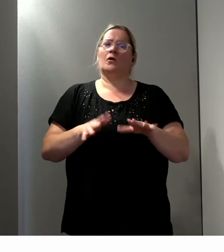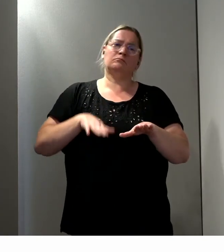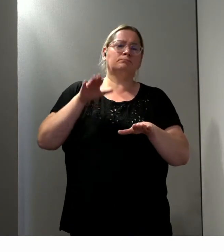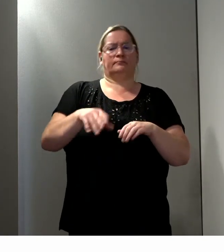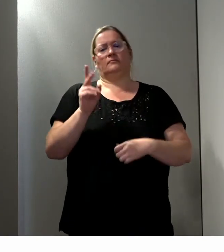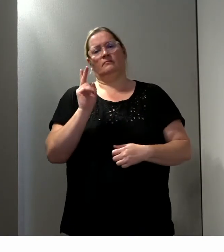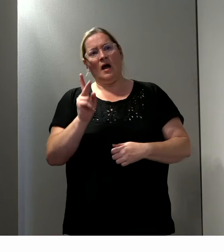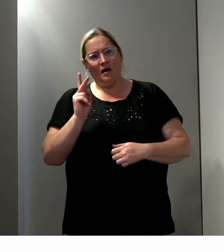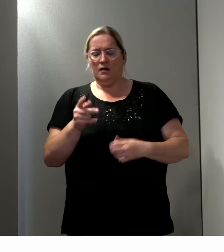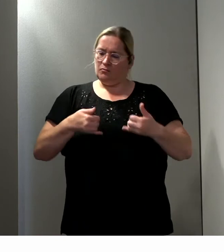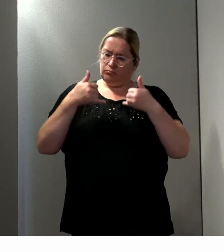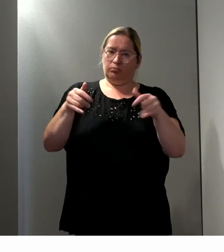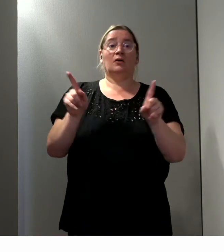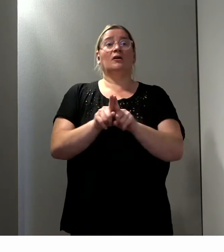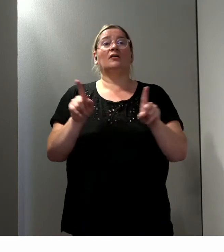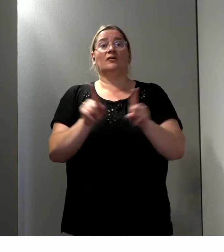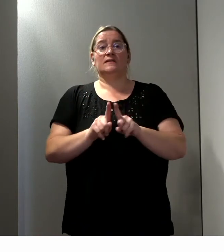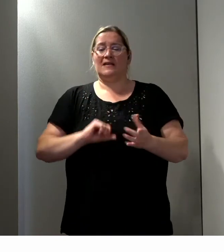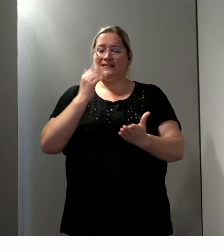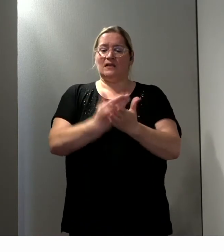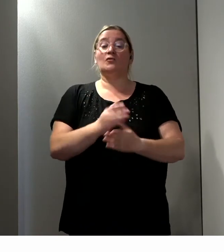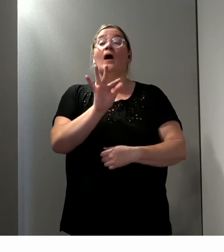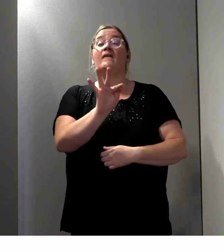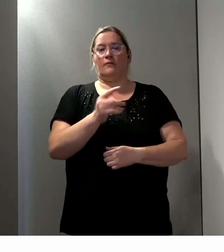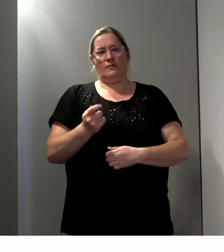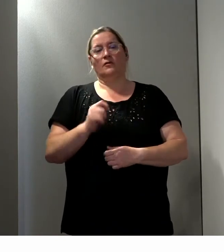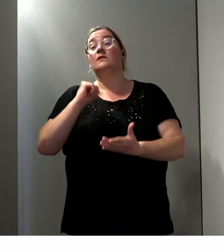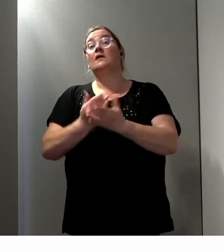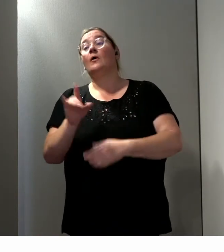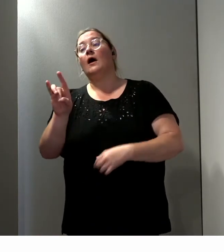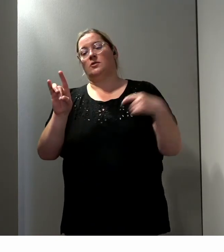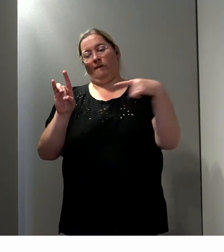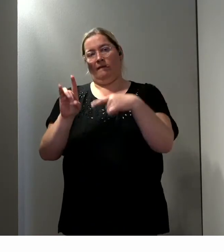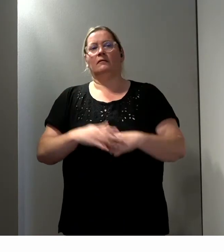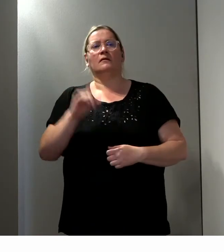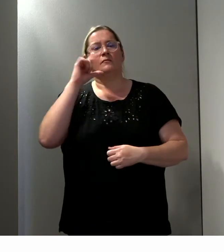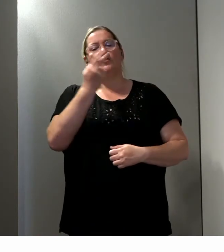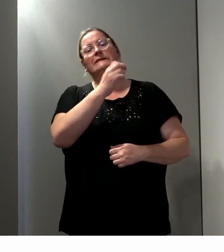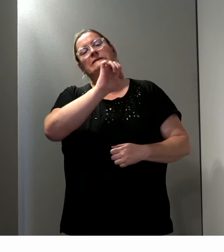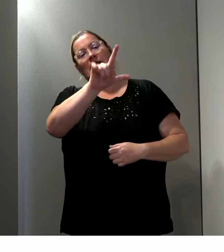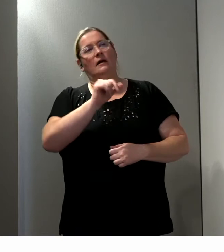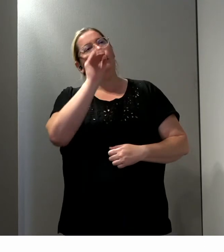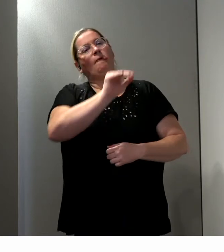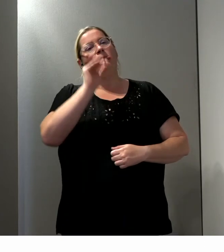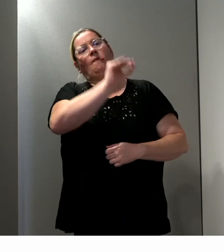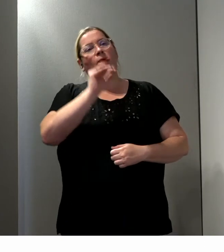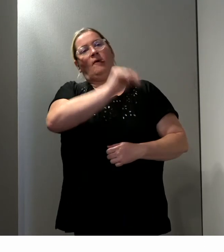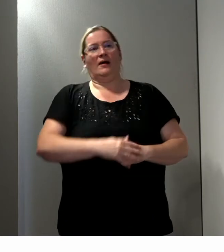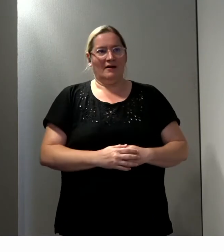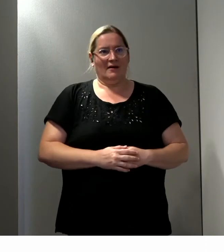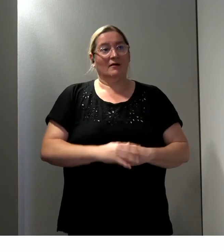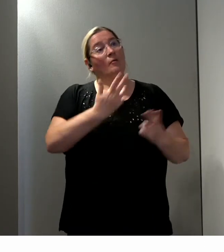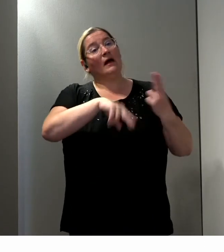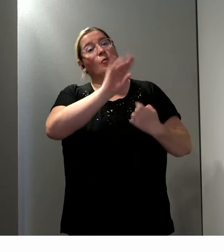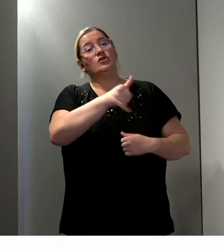la station F, quid bientôt d'une station H, n'est-ce pas ? N'en déplaise à Monsieur Niel, que nous alpagons régulièrement à ce sujet sans avoir